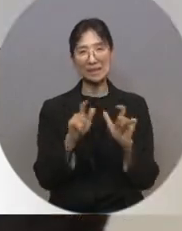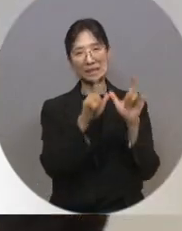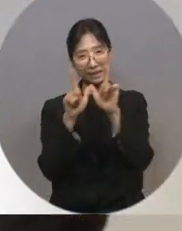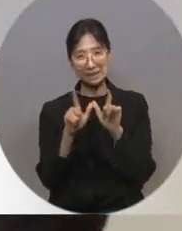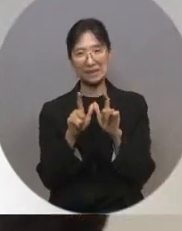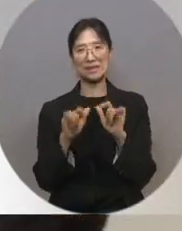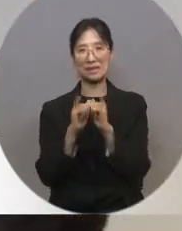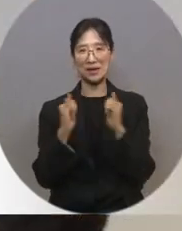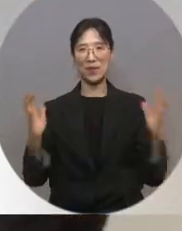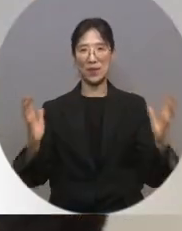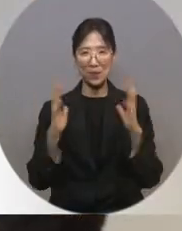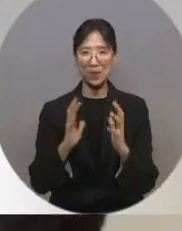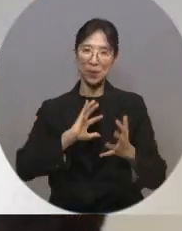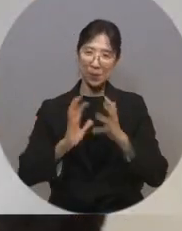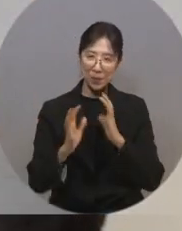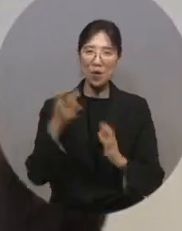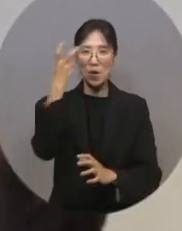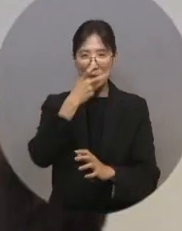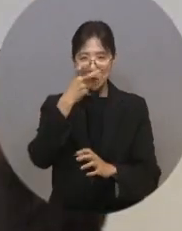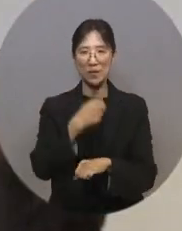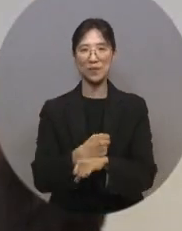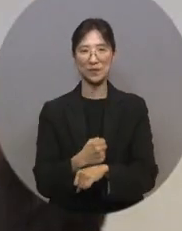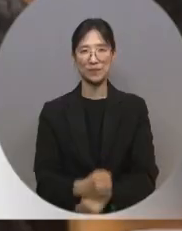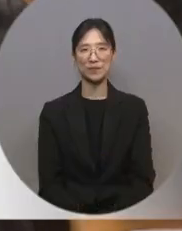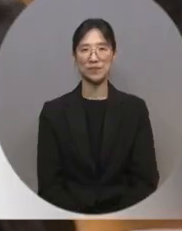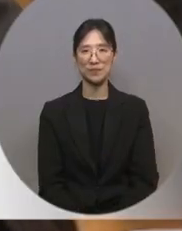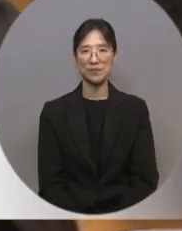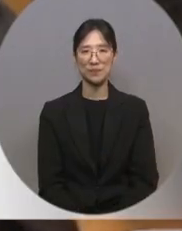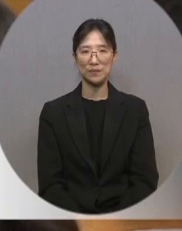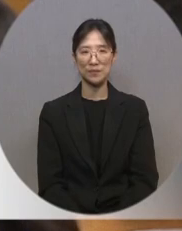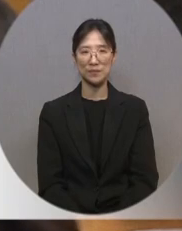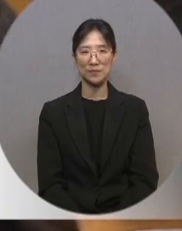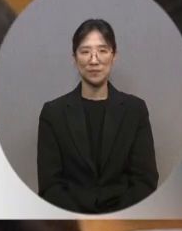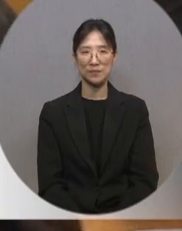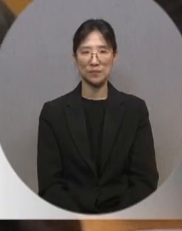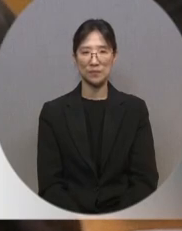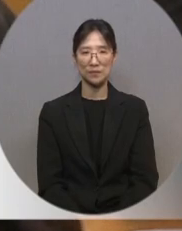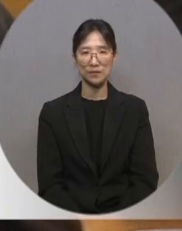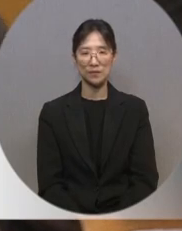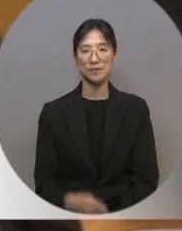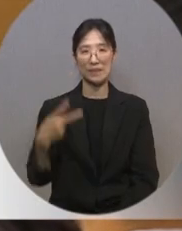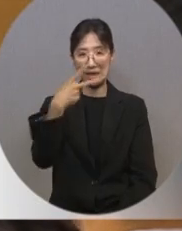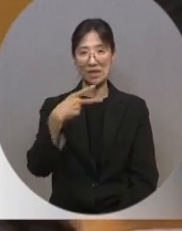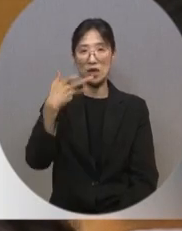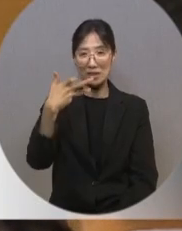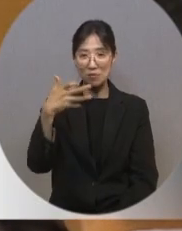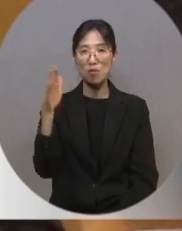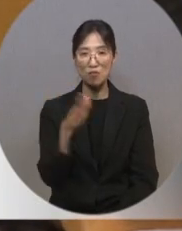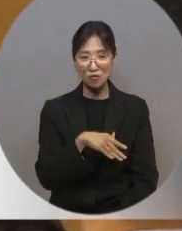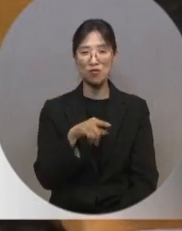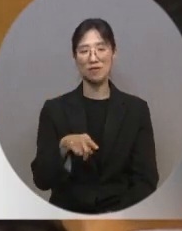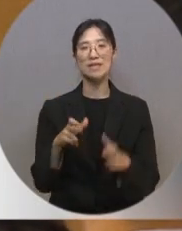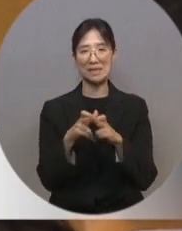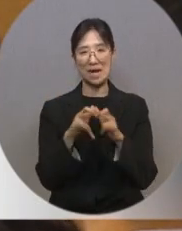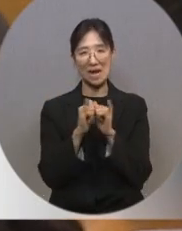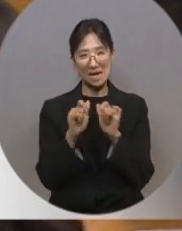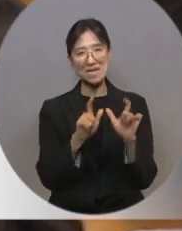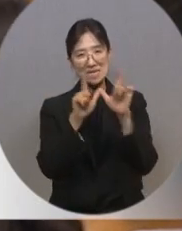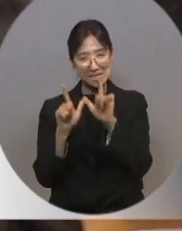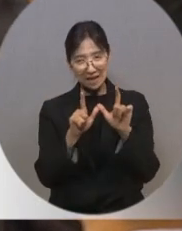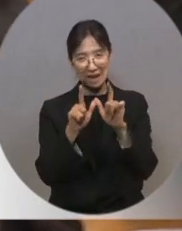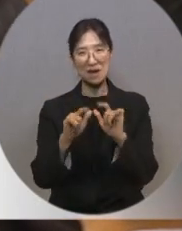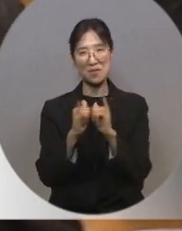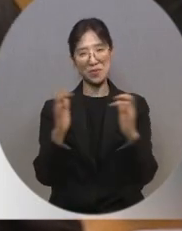패널조사 학술대회를 열었습니다. 특히 저희가 2018년부터 이 장애인산 패널조사를